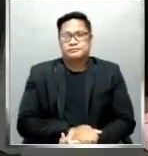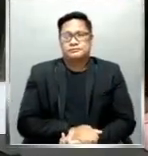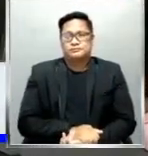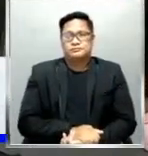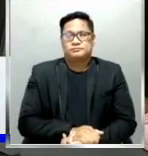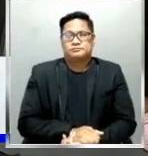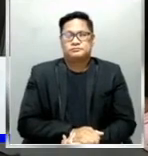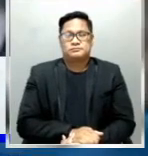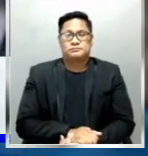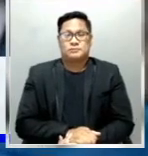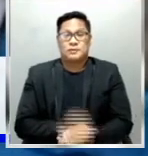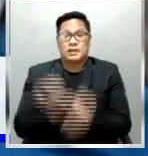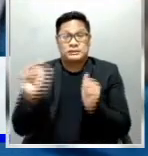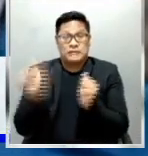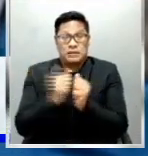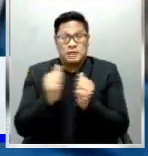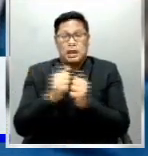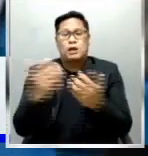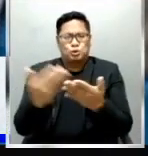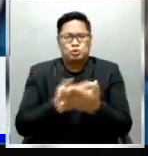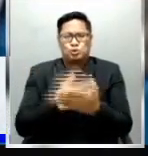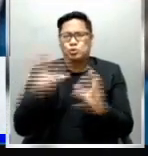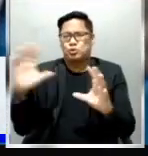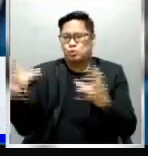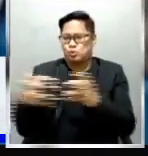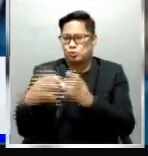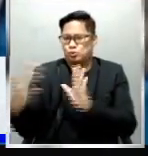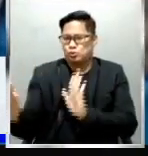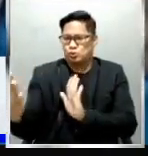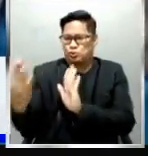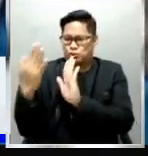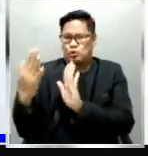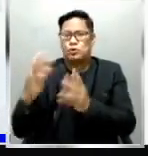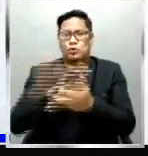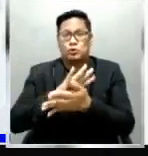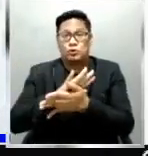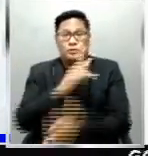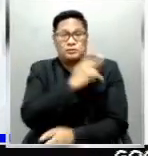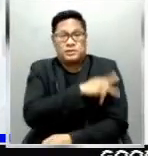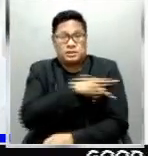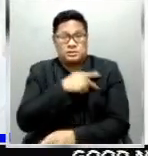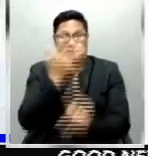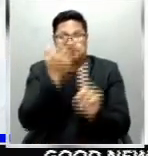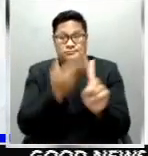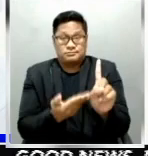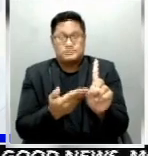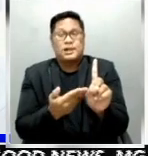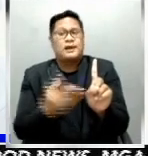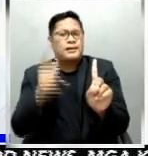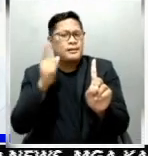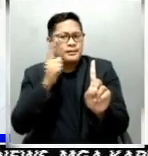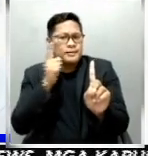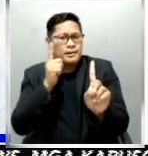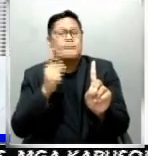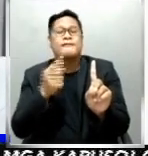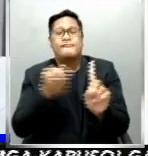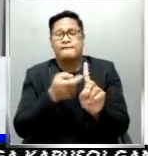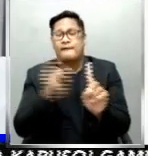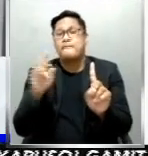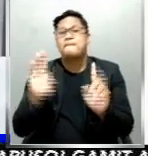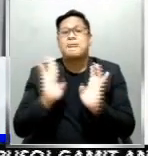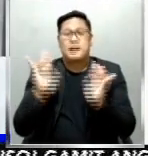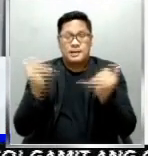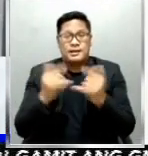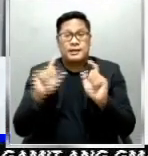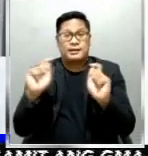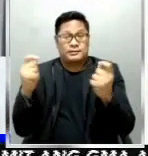Kasama sa mga unang rumeresponde sa mga COVID patients si Lena Lagana bilang miyembro ng Barangay Health Emergency Response Team o